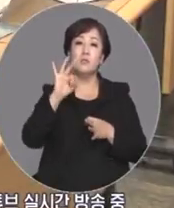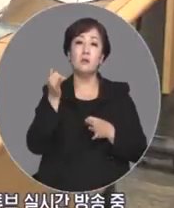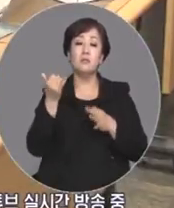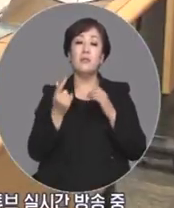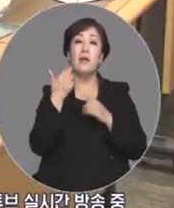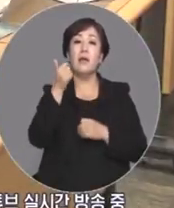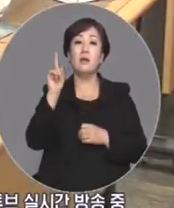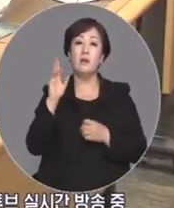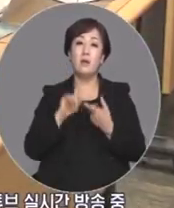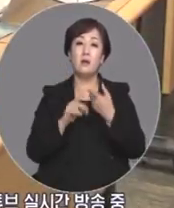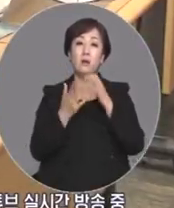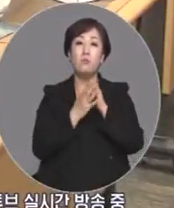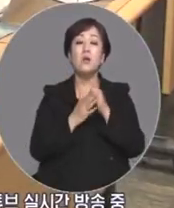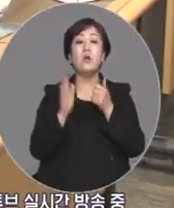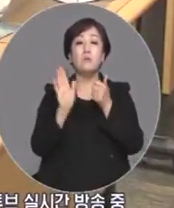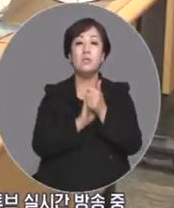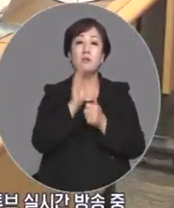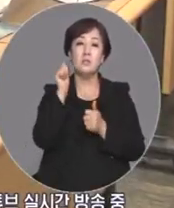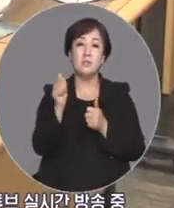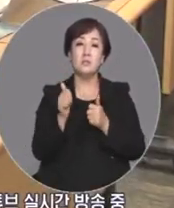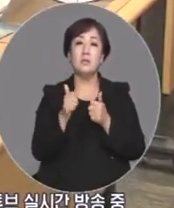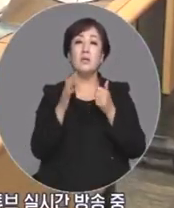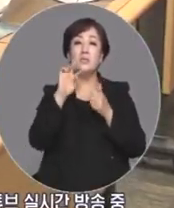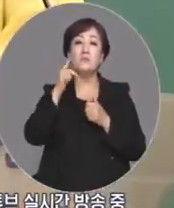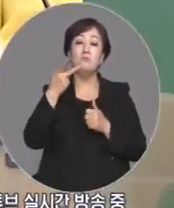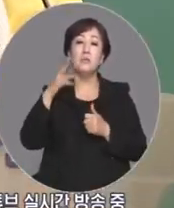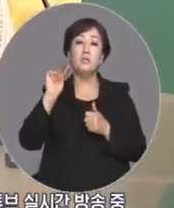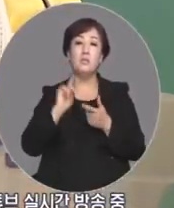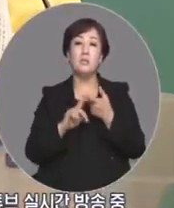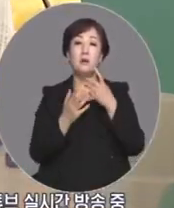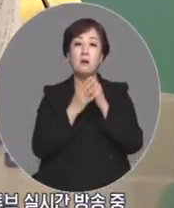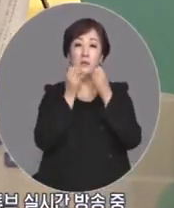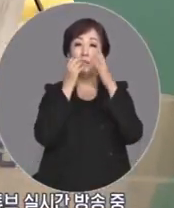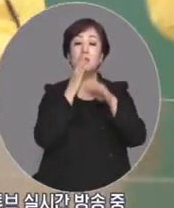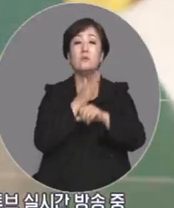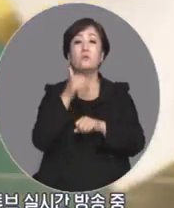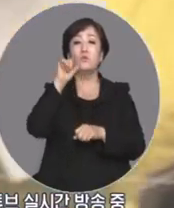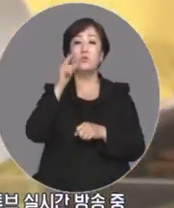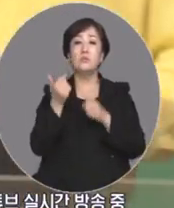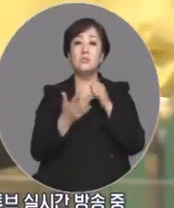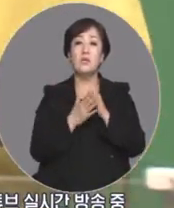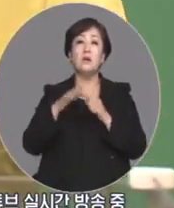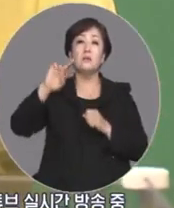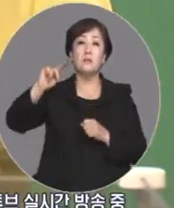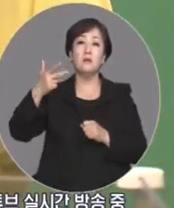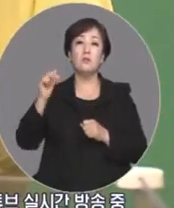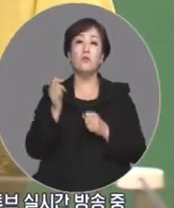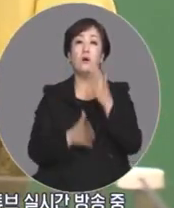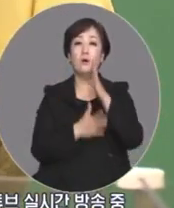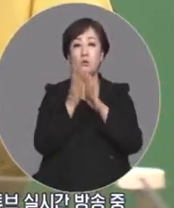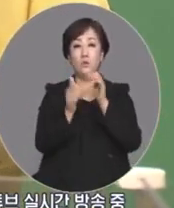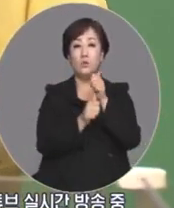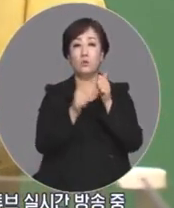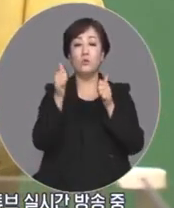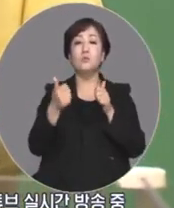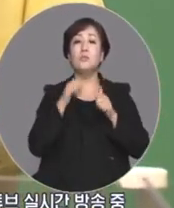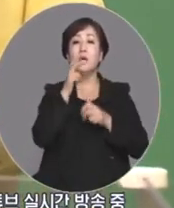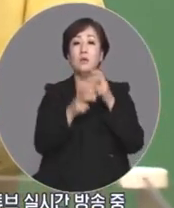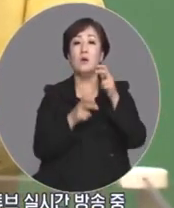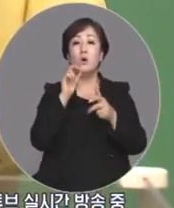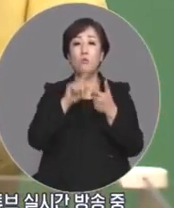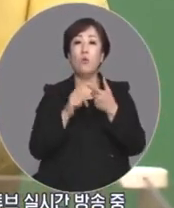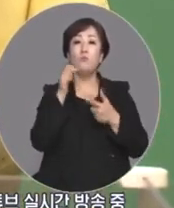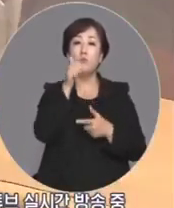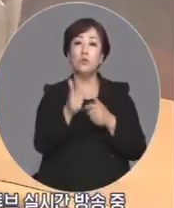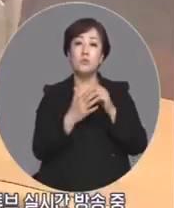해양한만 수산과장을 비서실장으로, 신민영 혁신산업국장과 서석광 울주군 부군수를 상수도